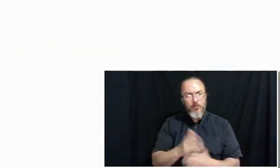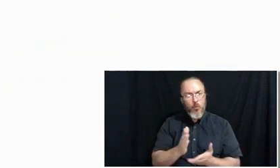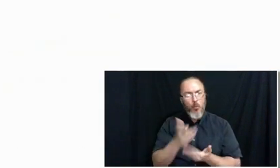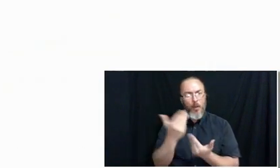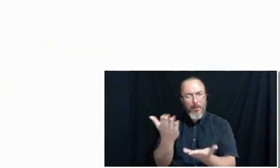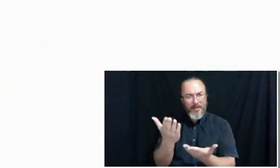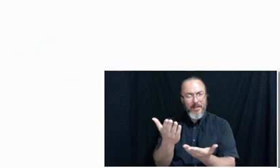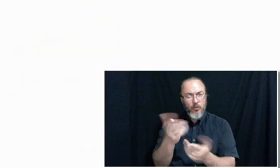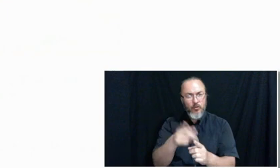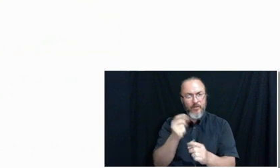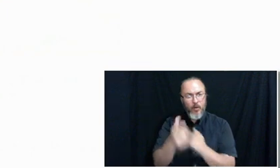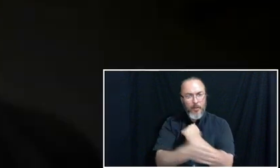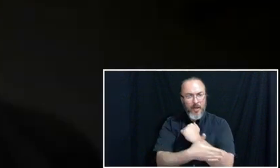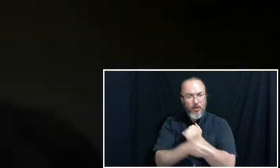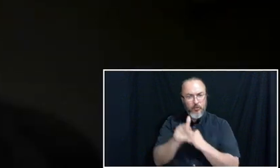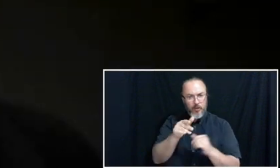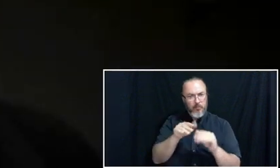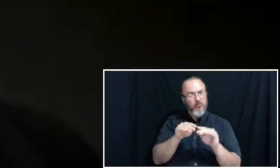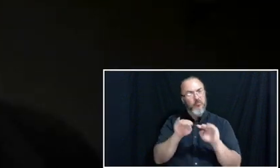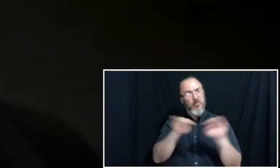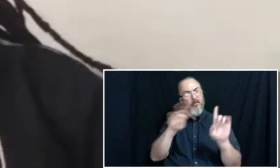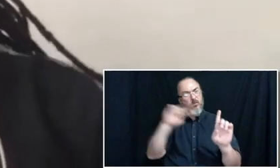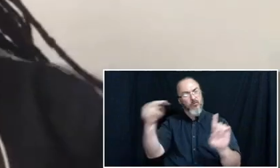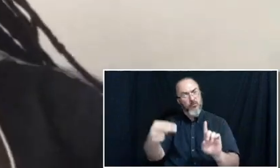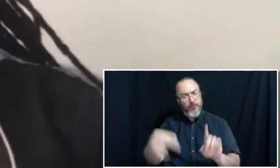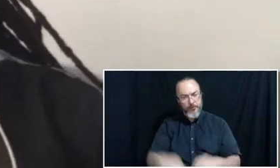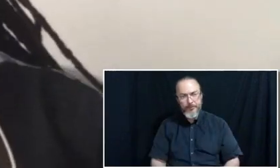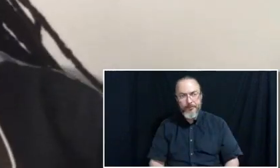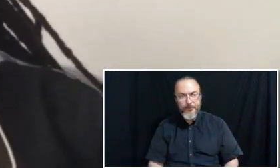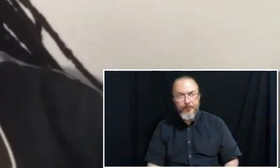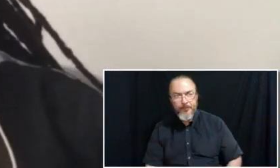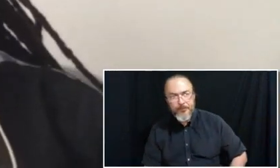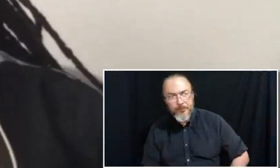d'un pays en particulier maintenant.